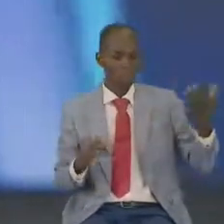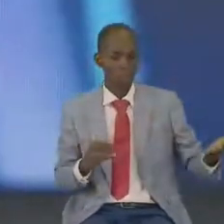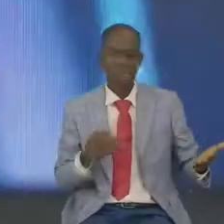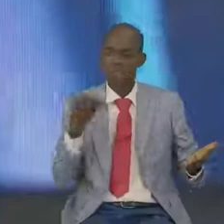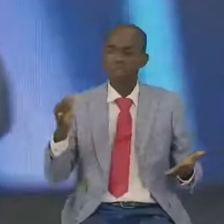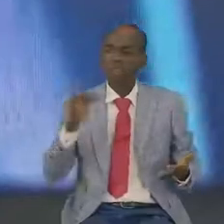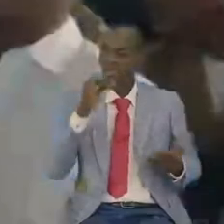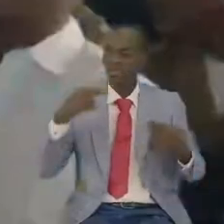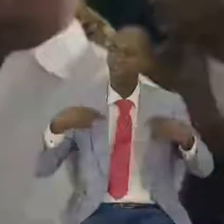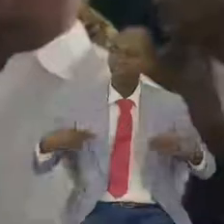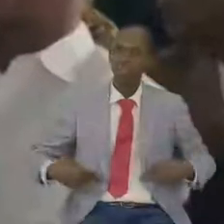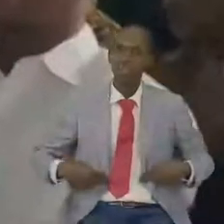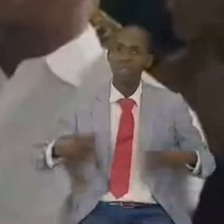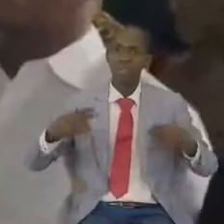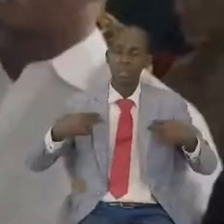voyez,